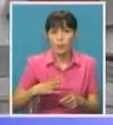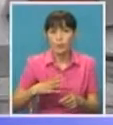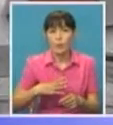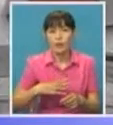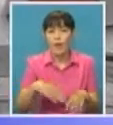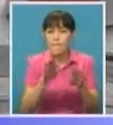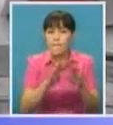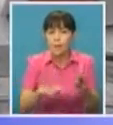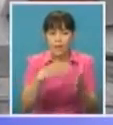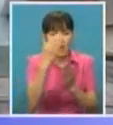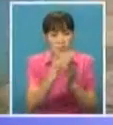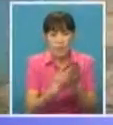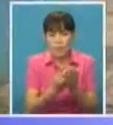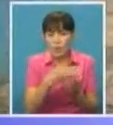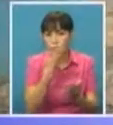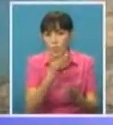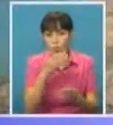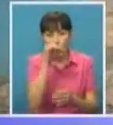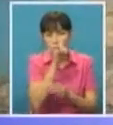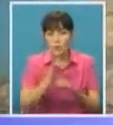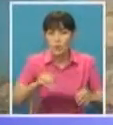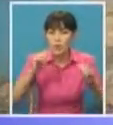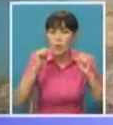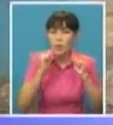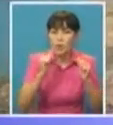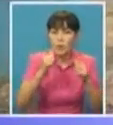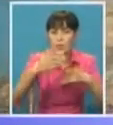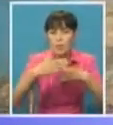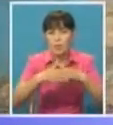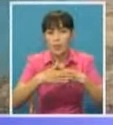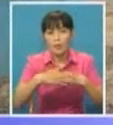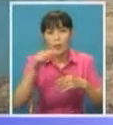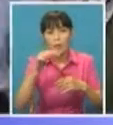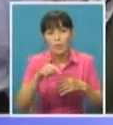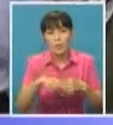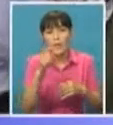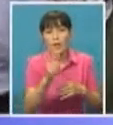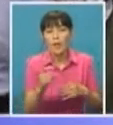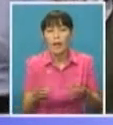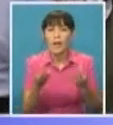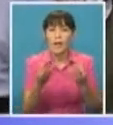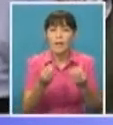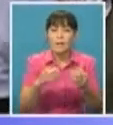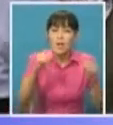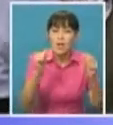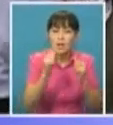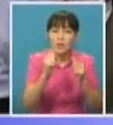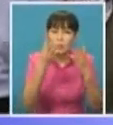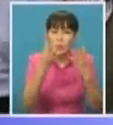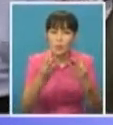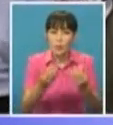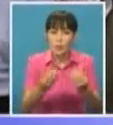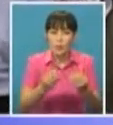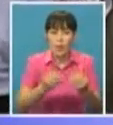сабақ оқуға мүмкіндік жоқ. Қыс болса қыр астында, қам-қарекетсіз қалған халық әсіресе қыстың көзі қырауда